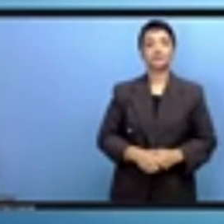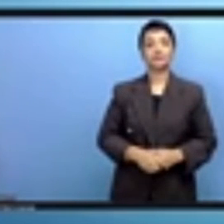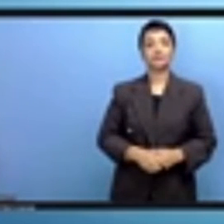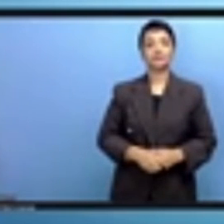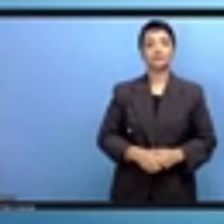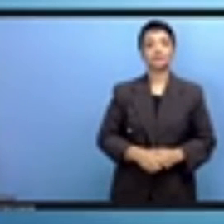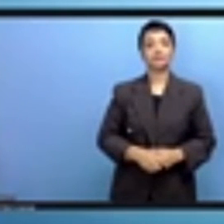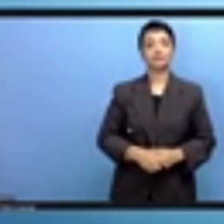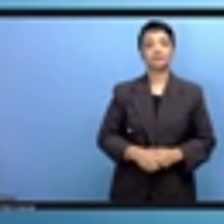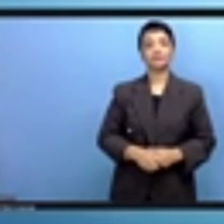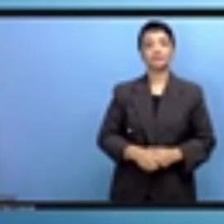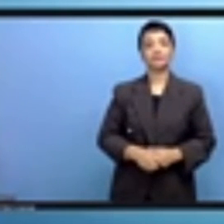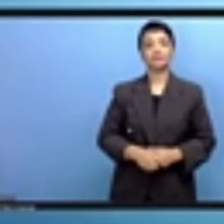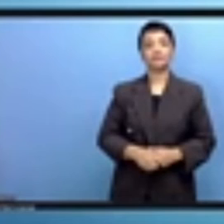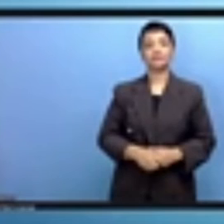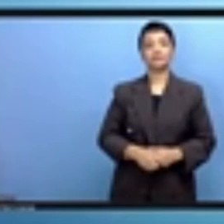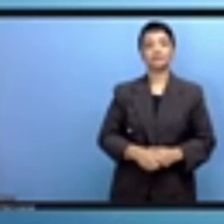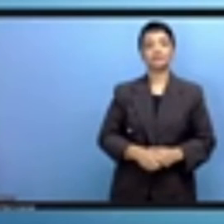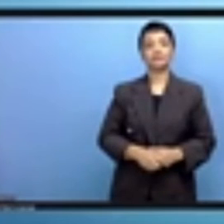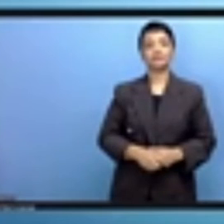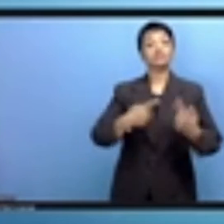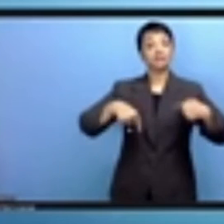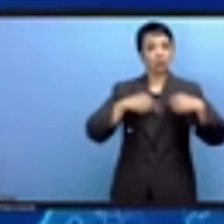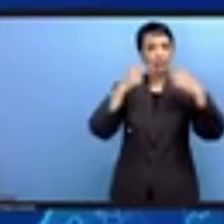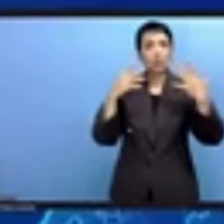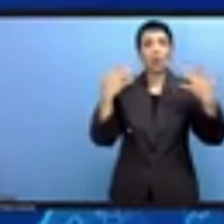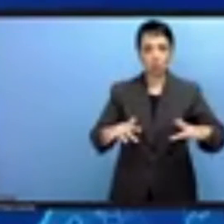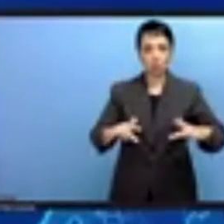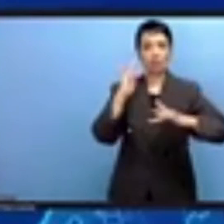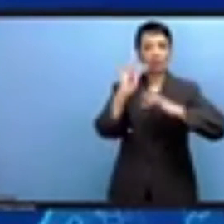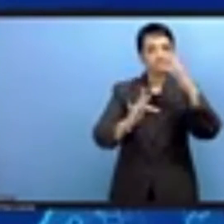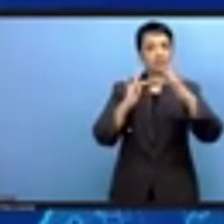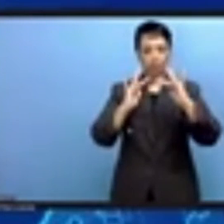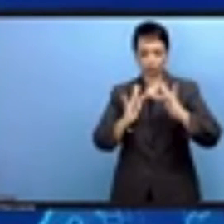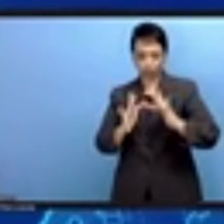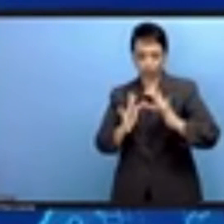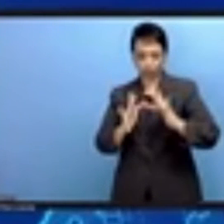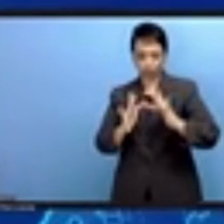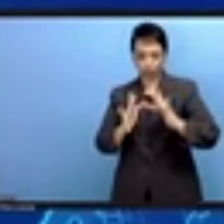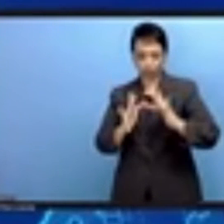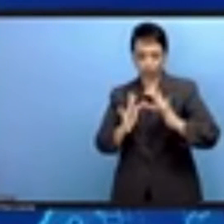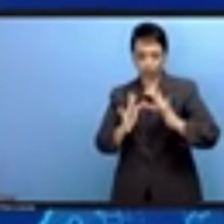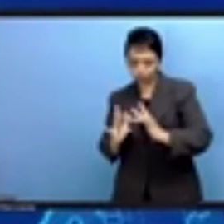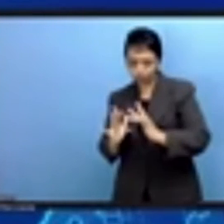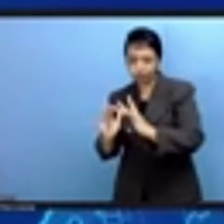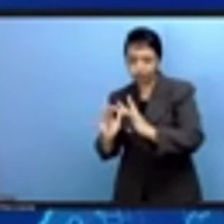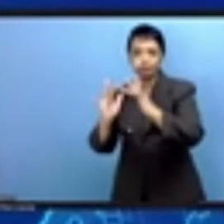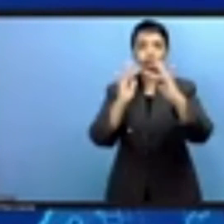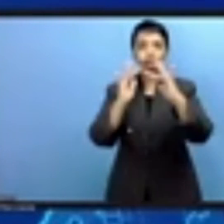考虑到我们正在不断扩大的人口规模，